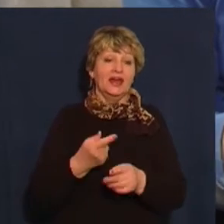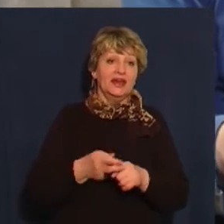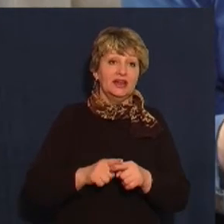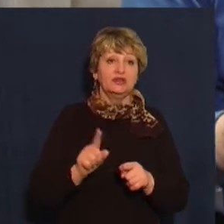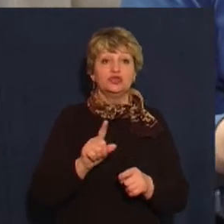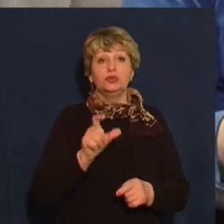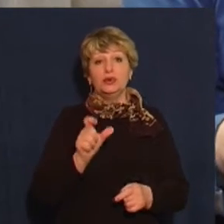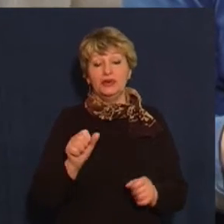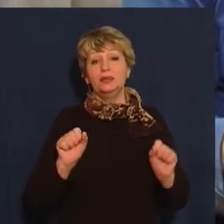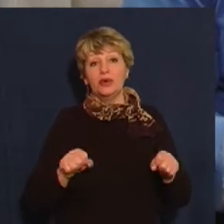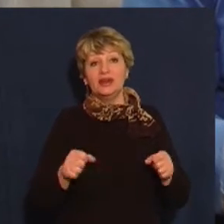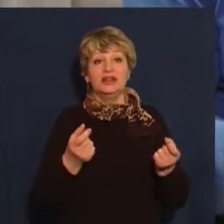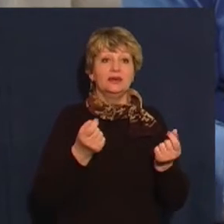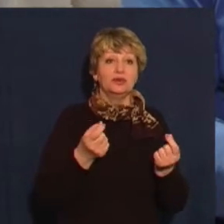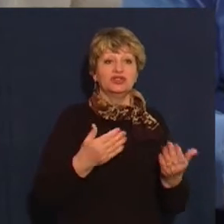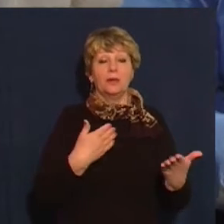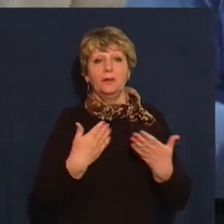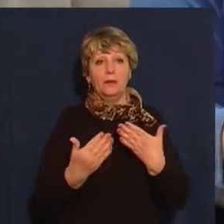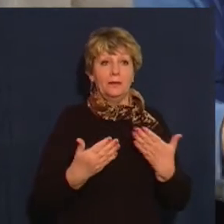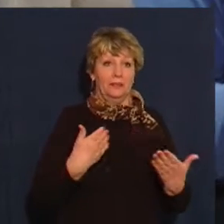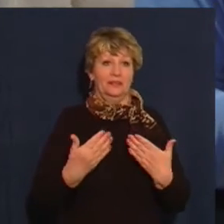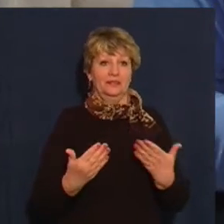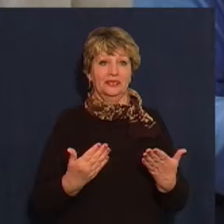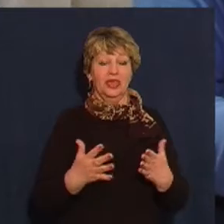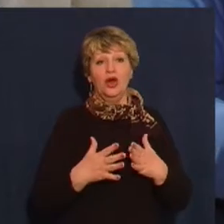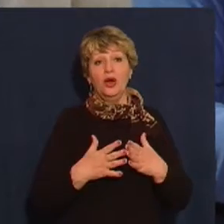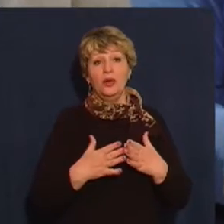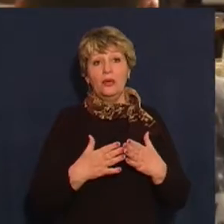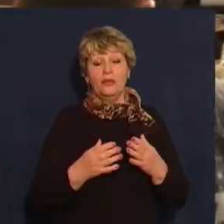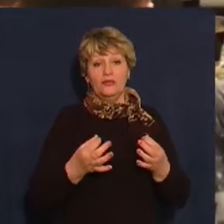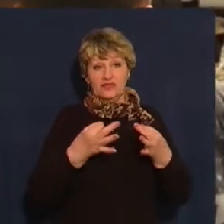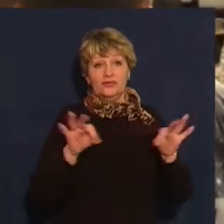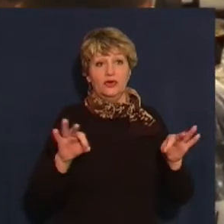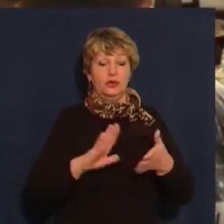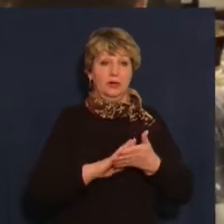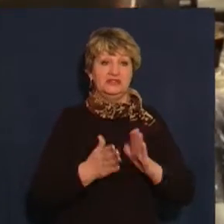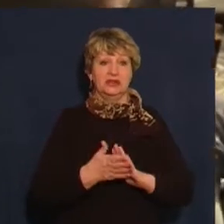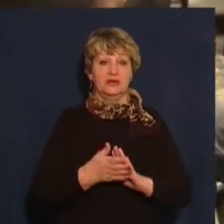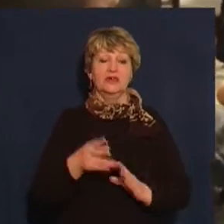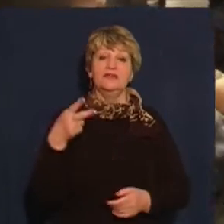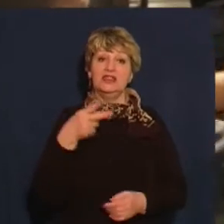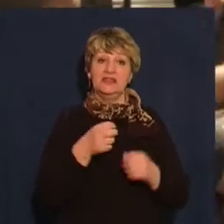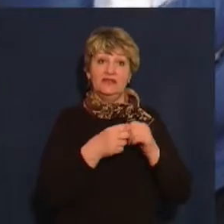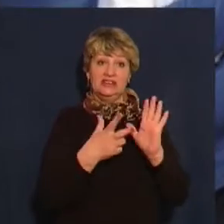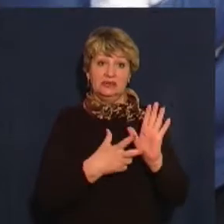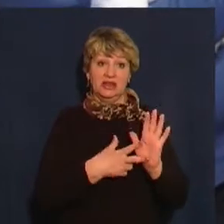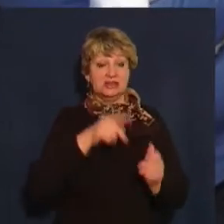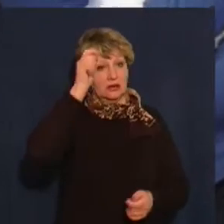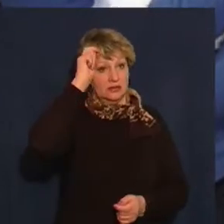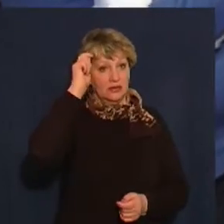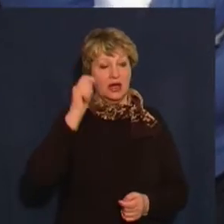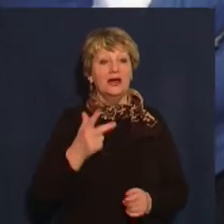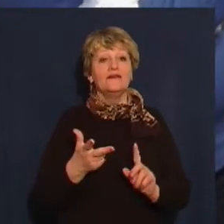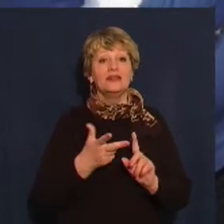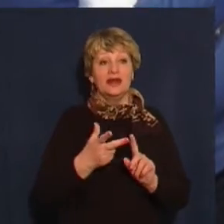могли якось трошки поспілкуватися, ну, більш неформальній обстановці. У 2018-му чоловік втретє